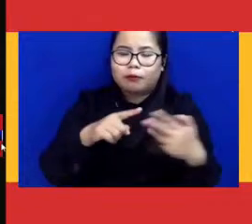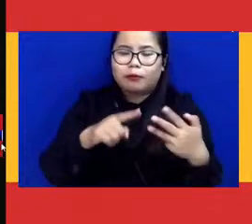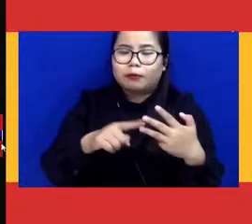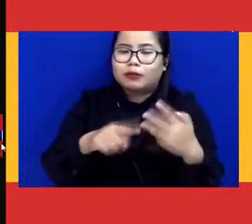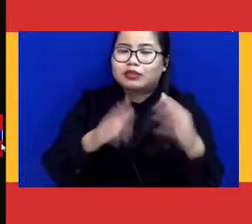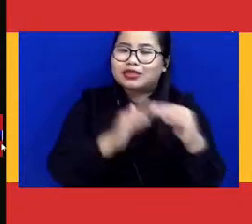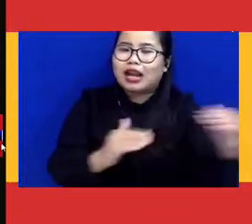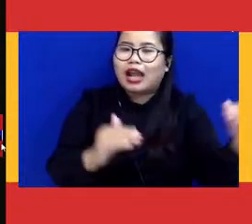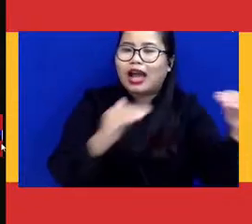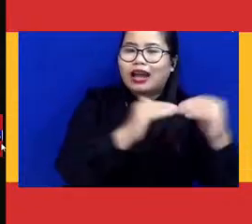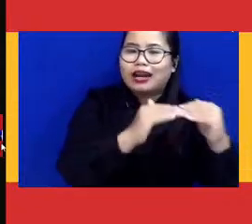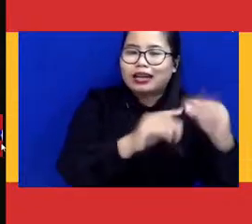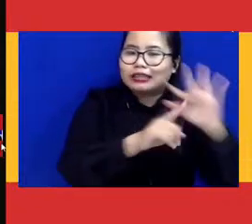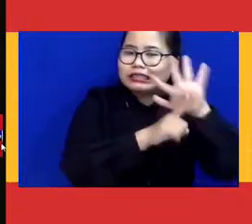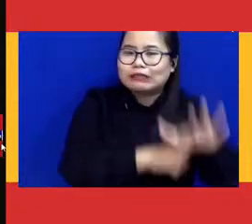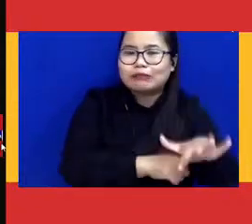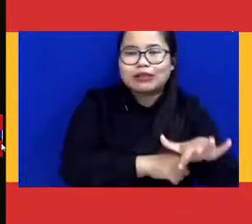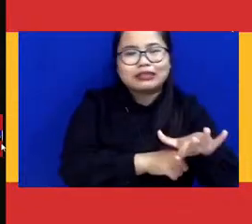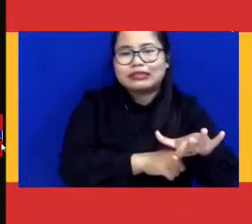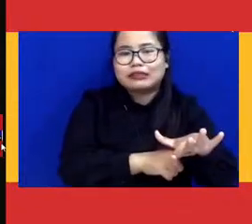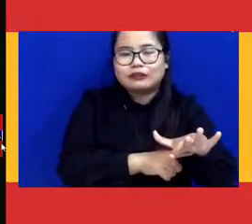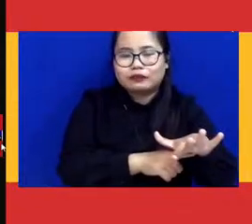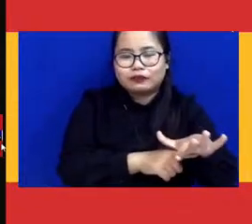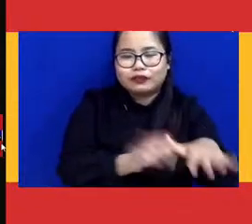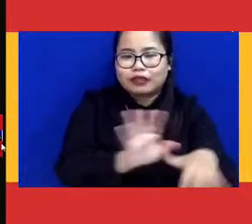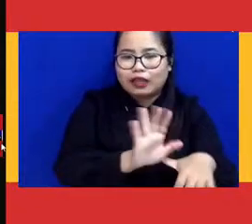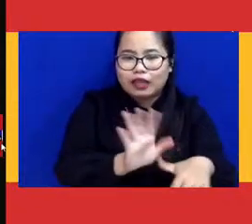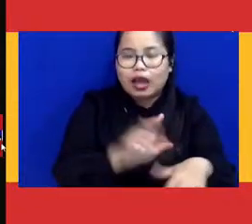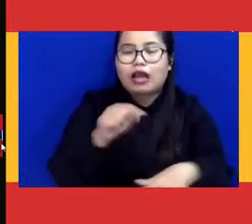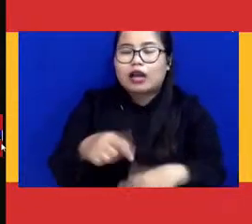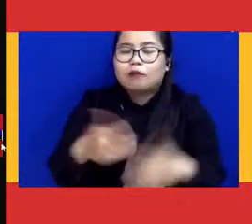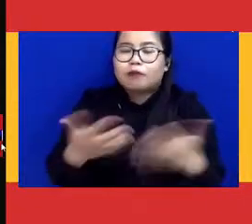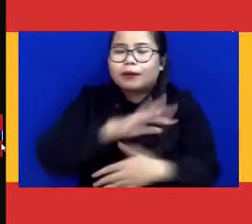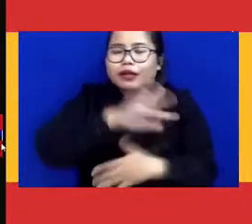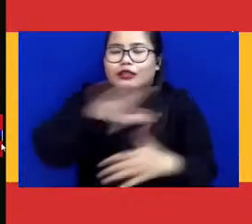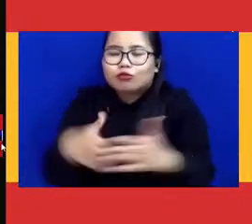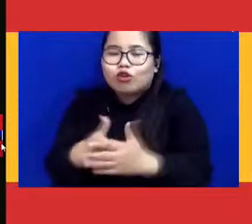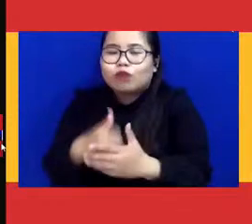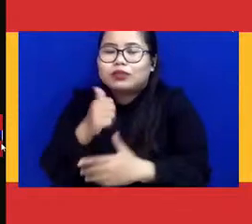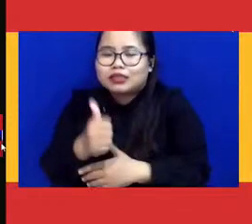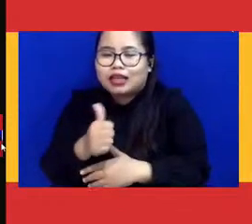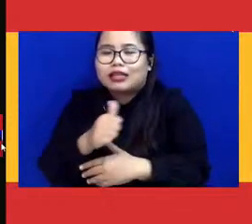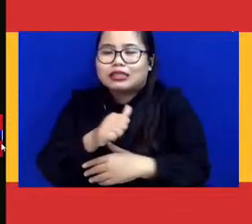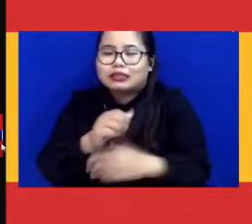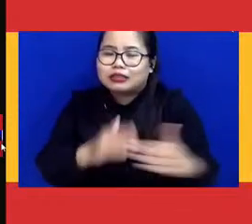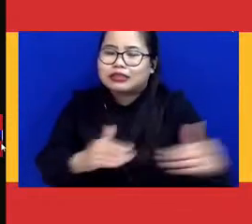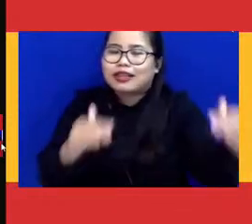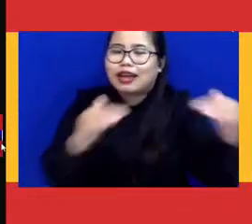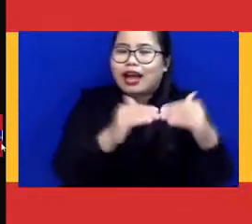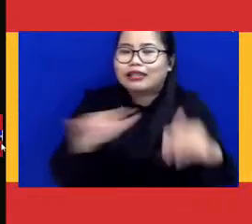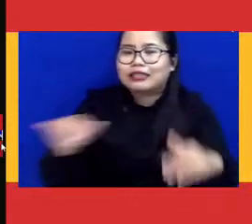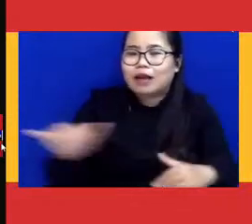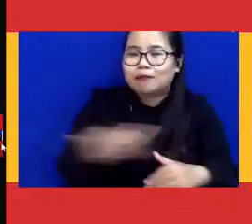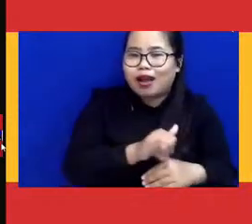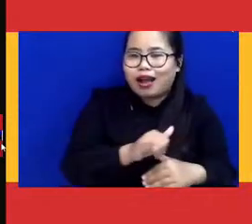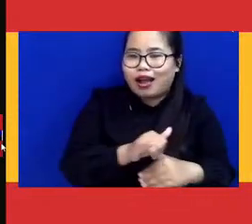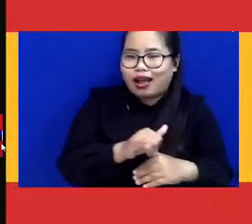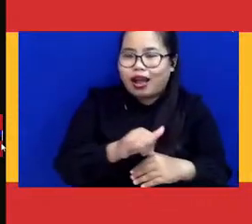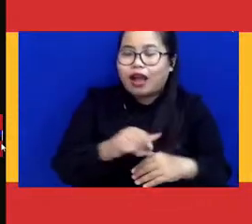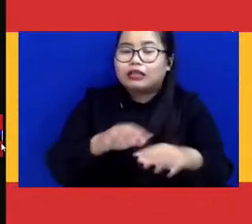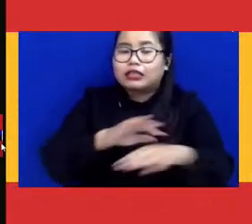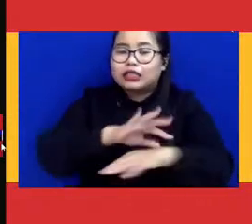non-diskriminatif, semua harus diberi kesempatan yang sama untuk berpartisipasi, inklusi, jadi semua